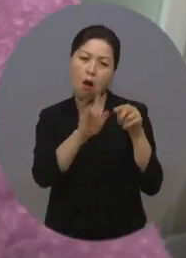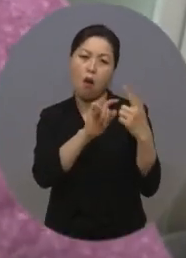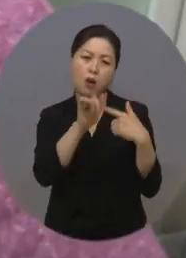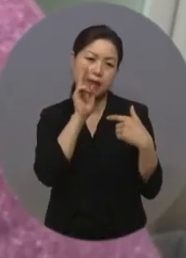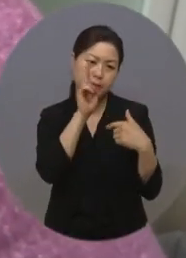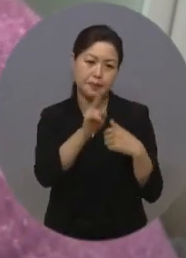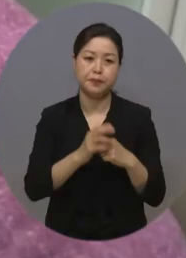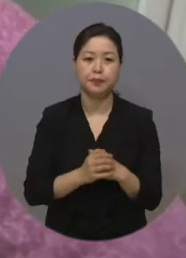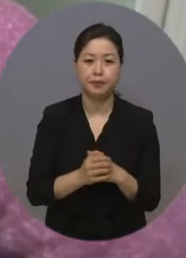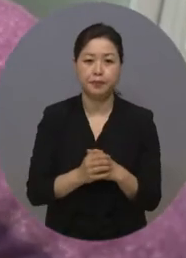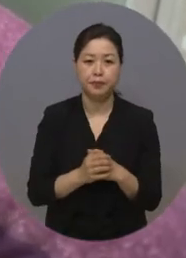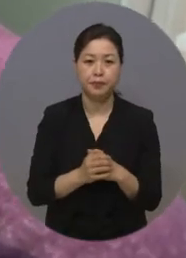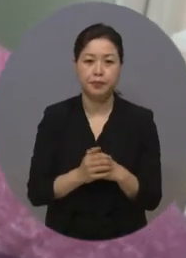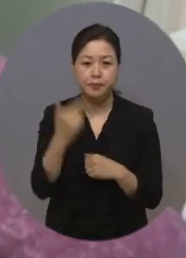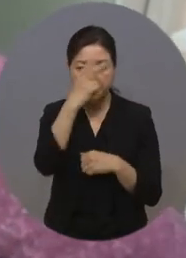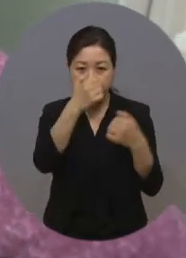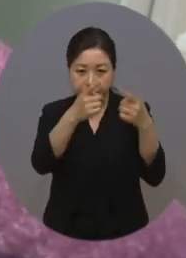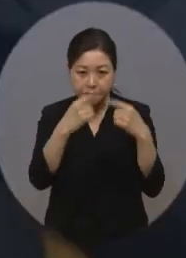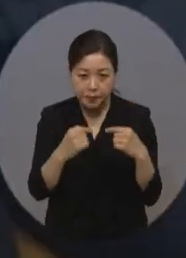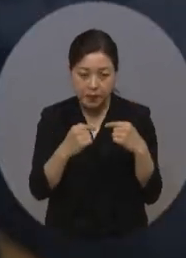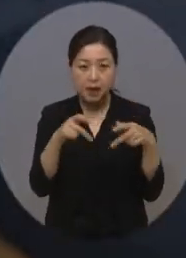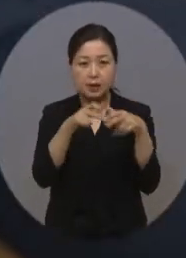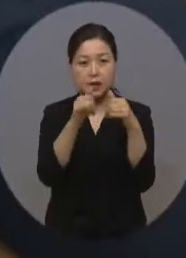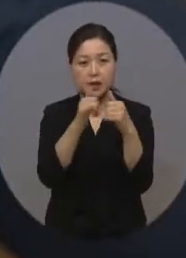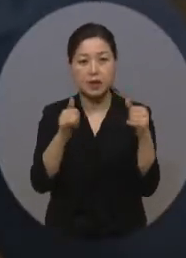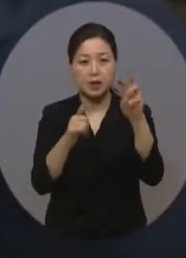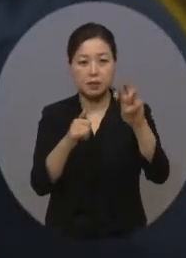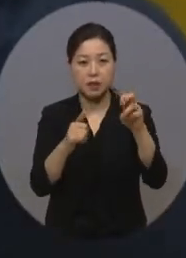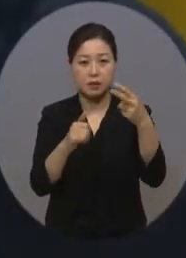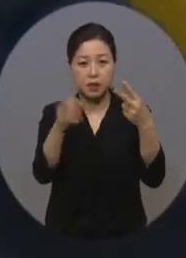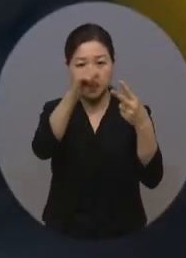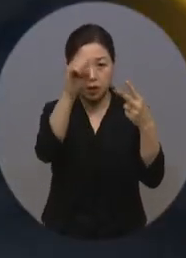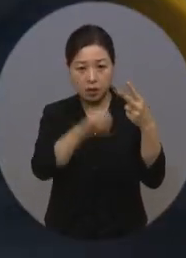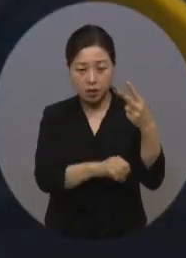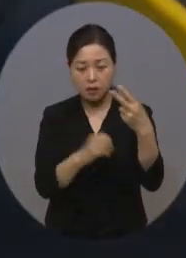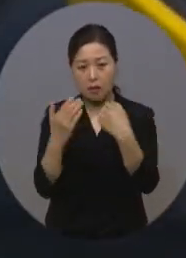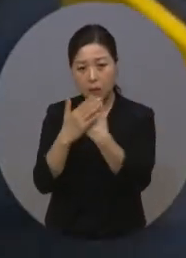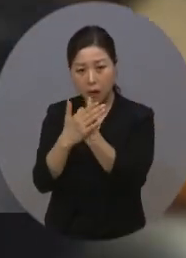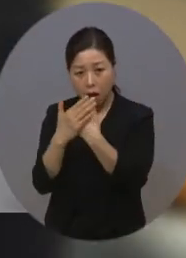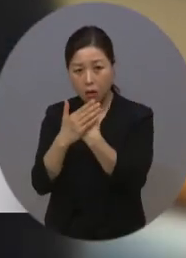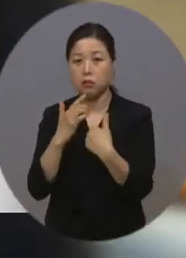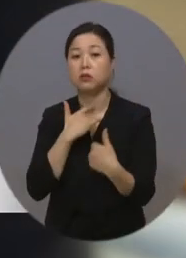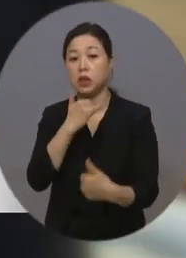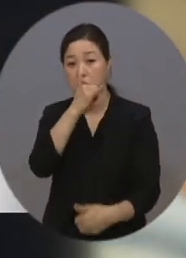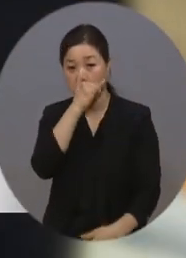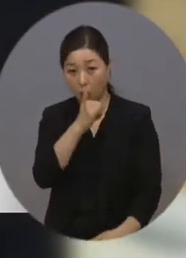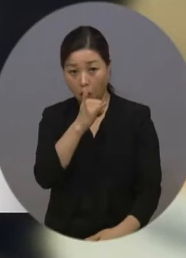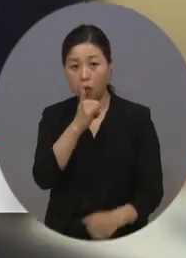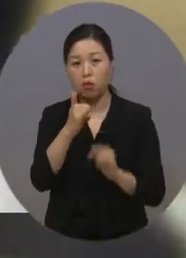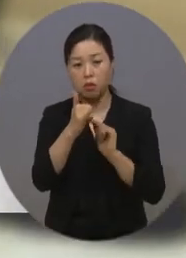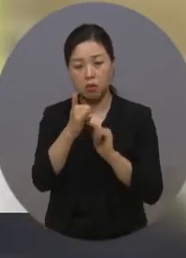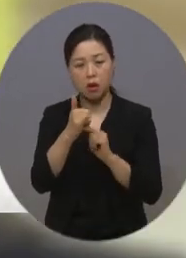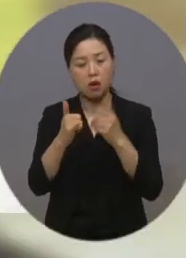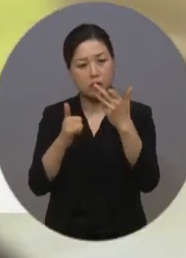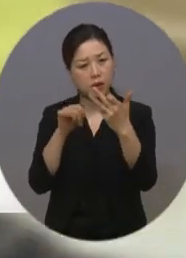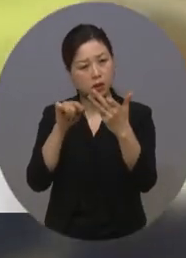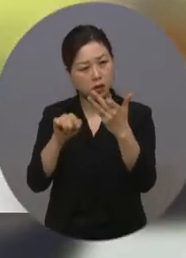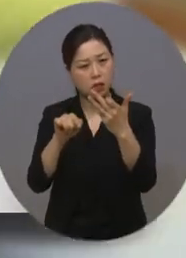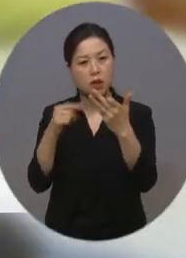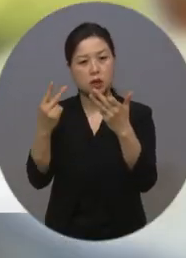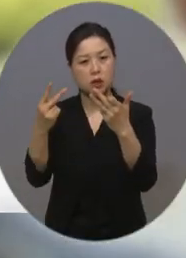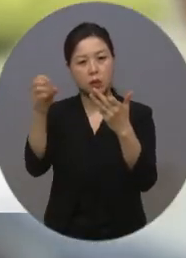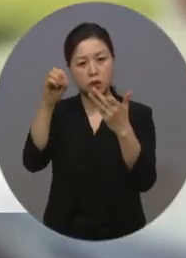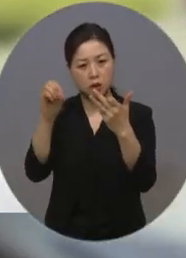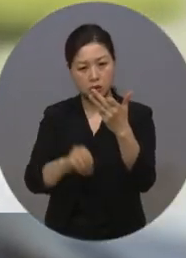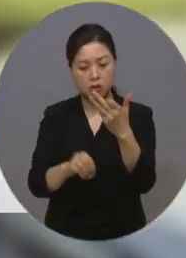조사에 참여한 장애인 좀 32% 가 돌봄 서비스를 받은 적이 있는데 이들 중 18.2% 는